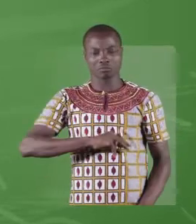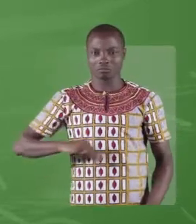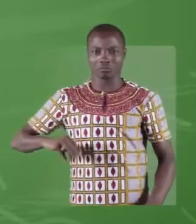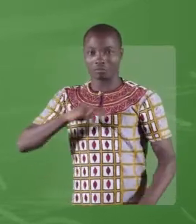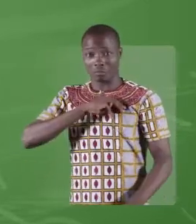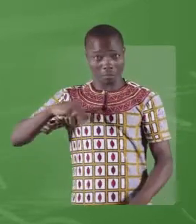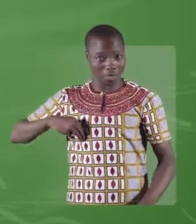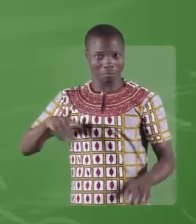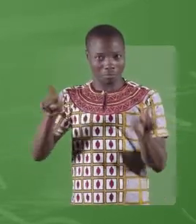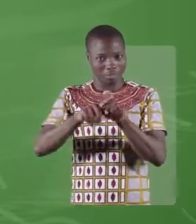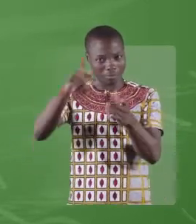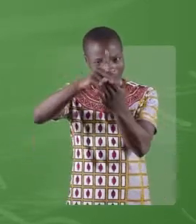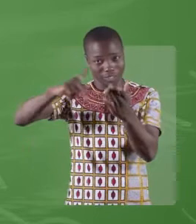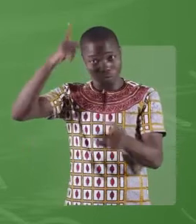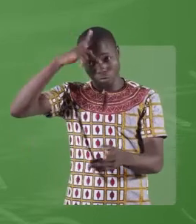parti.